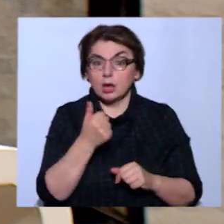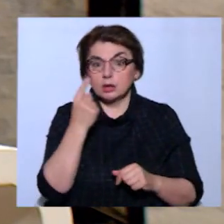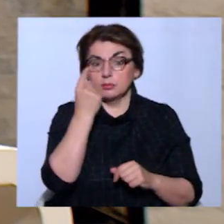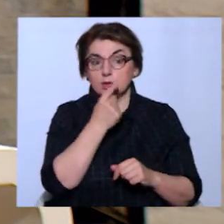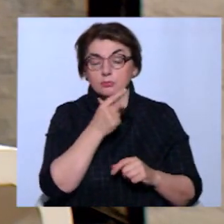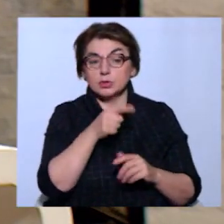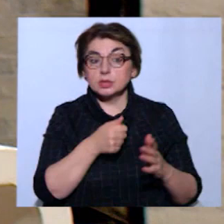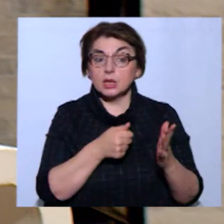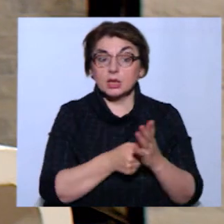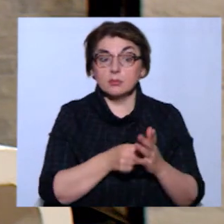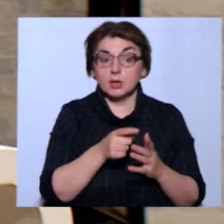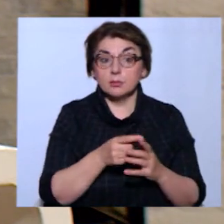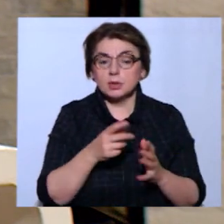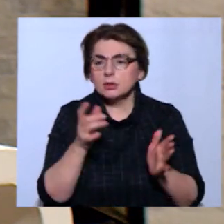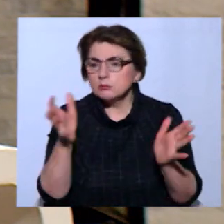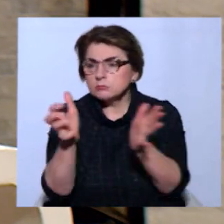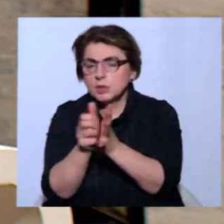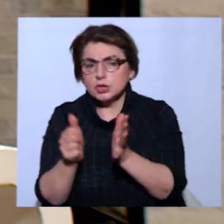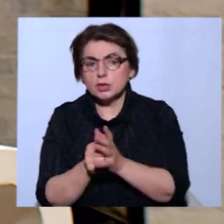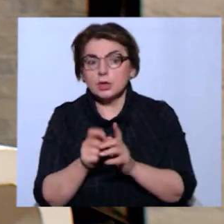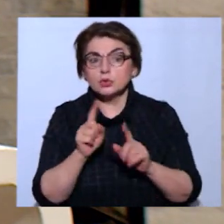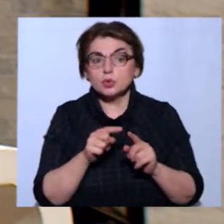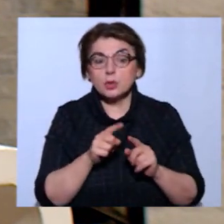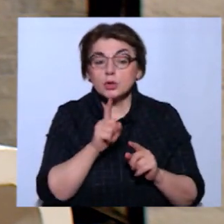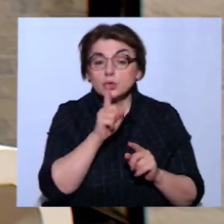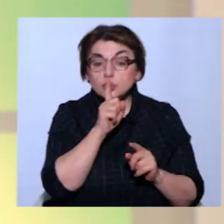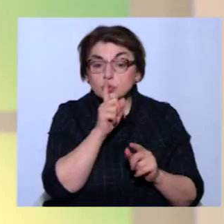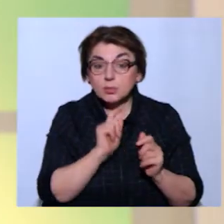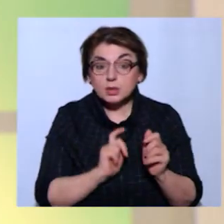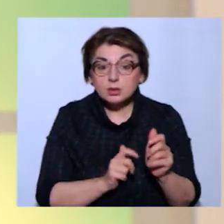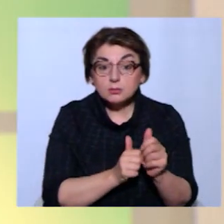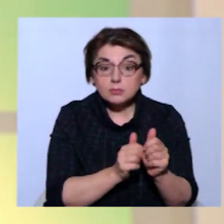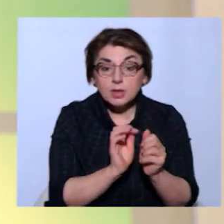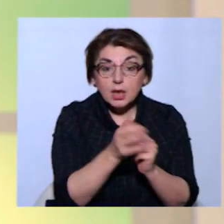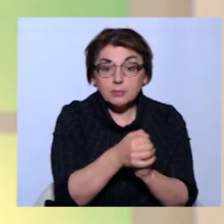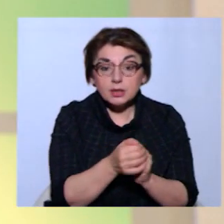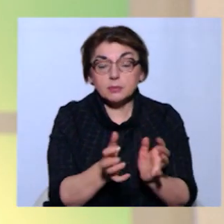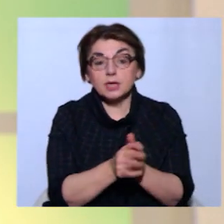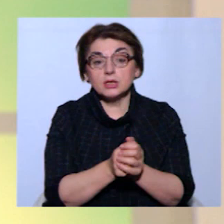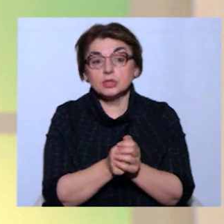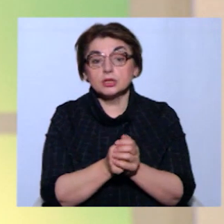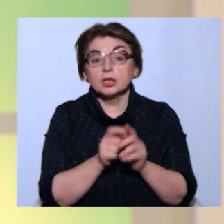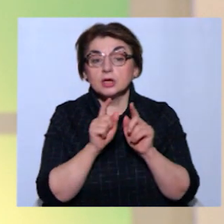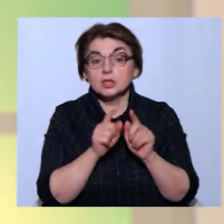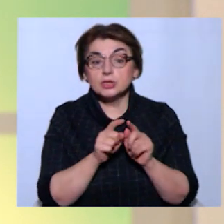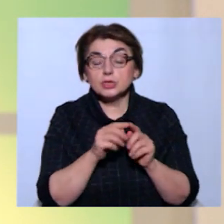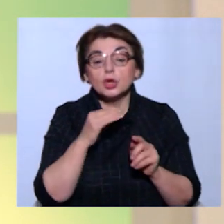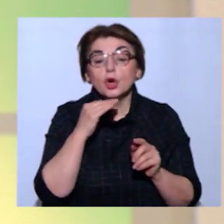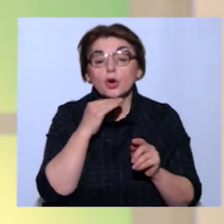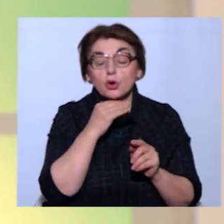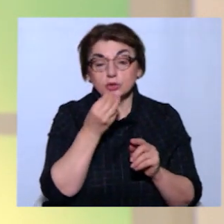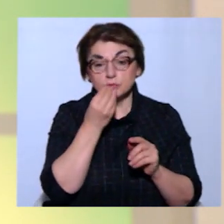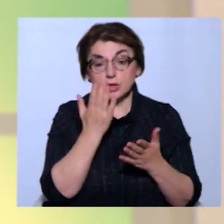და ის ეხმარება მსხვერპლის დაჭერაში. ზოგიერთი მალულად ეპარება ხოლმე მსხვერპლს. და ისინი ხორცის